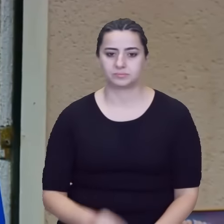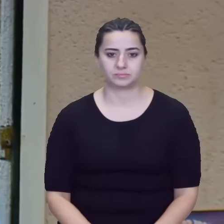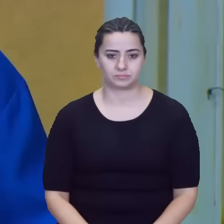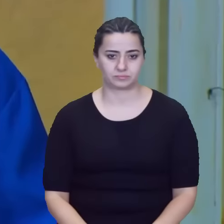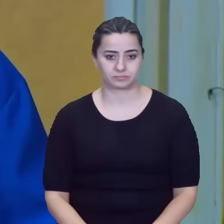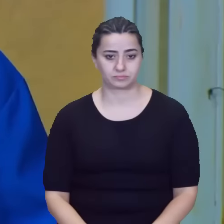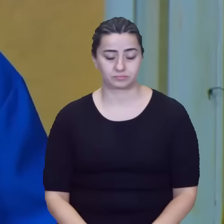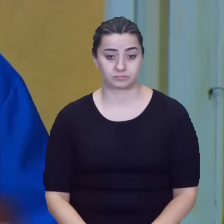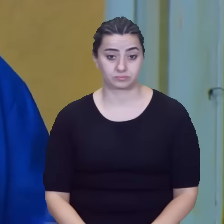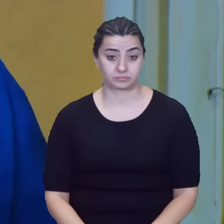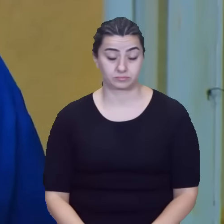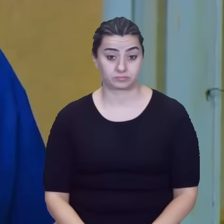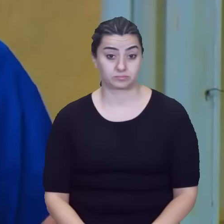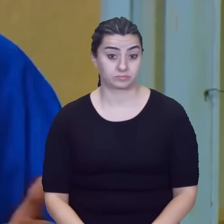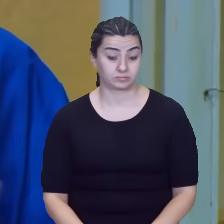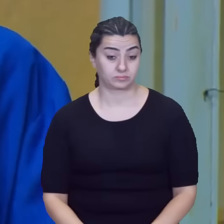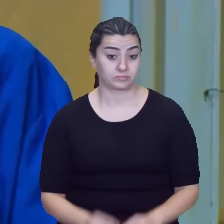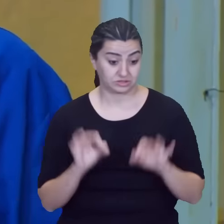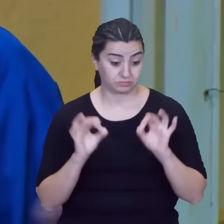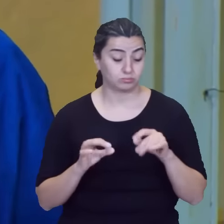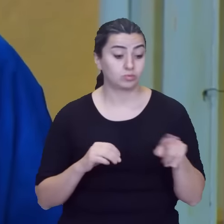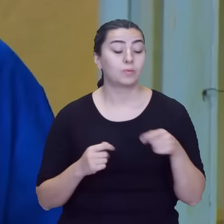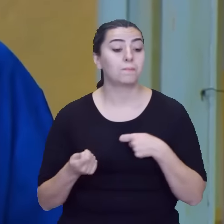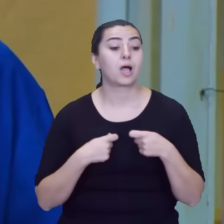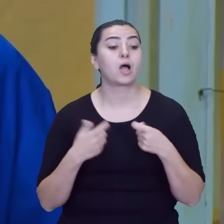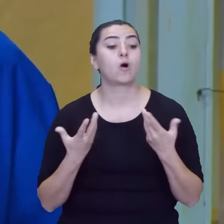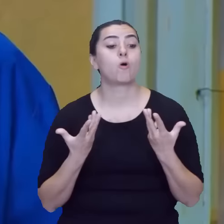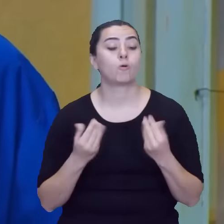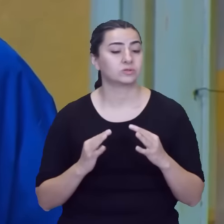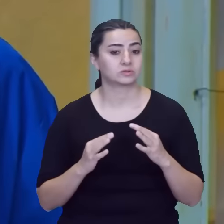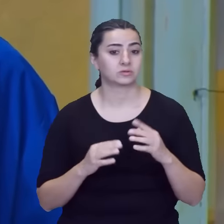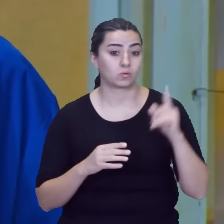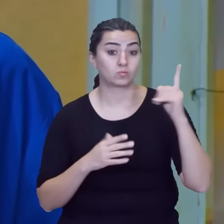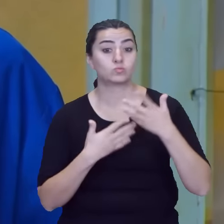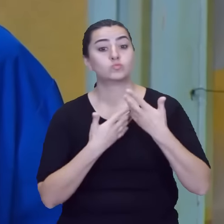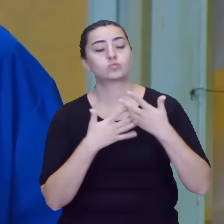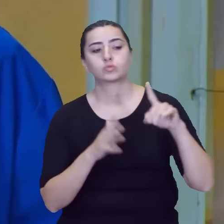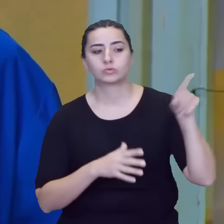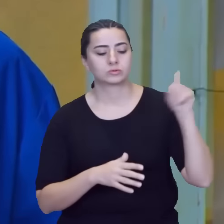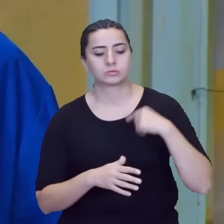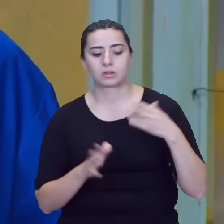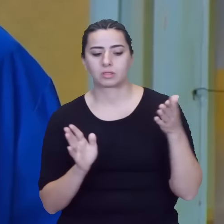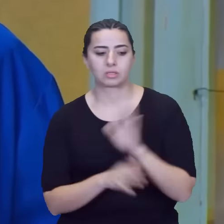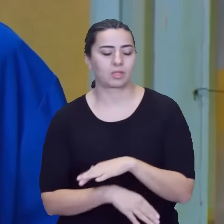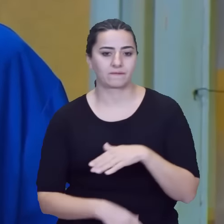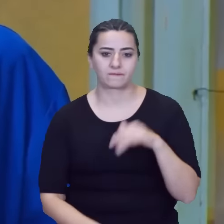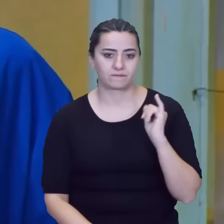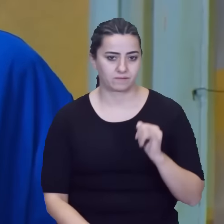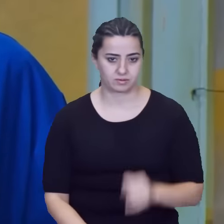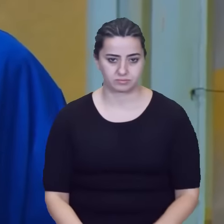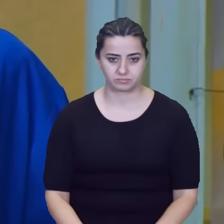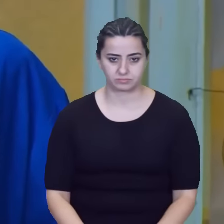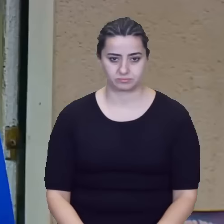anladım. İşte bak, şimdi bir bakkalda bunlar olmasa o marketler var ya, onlar bizi şimdiye kadar çoktan